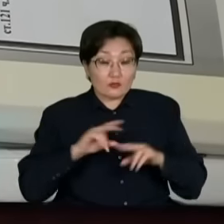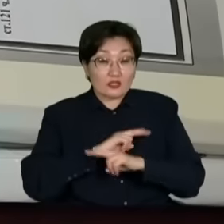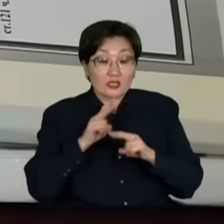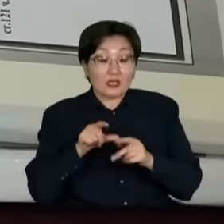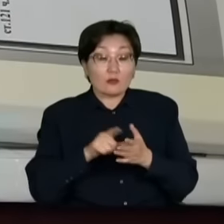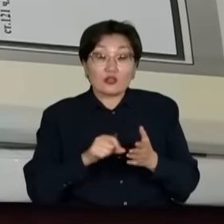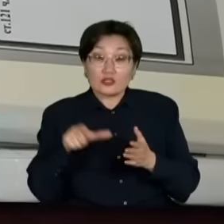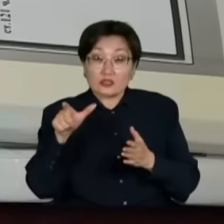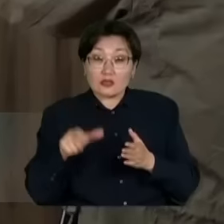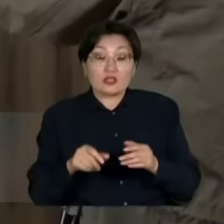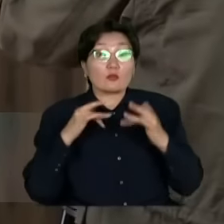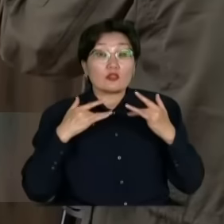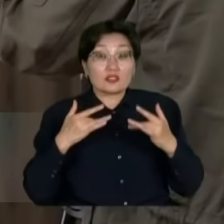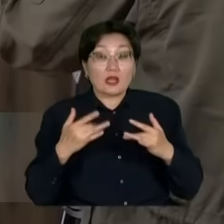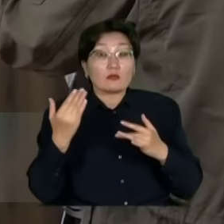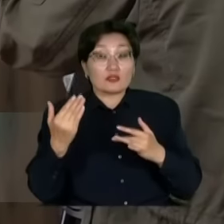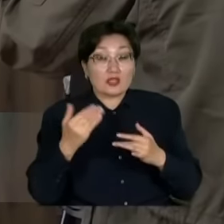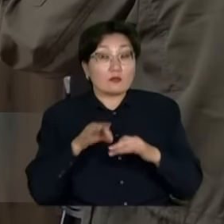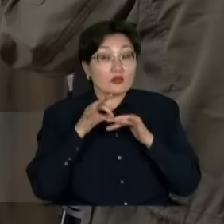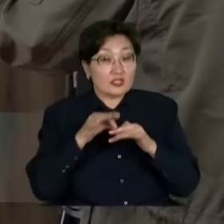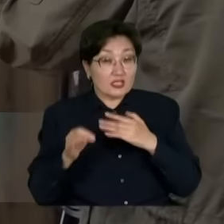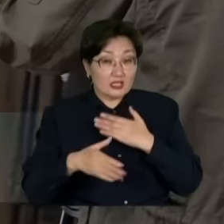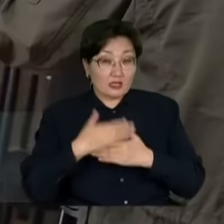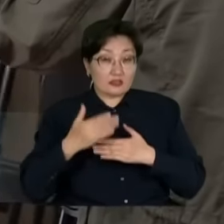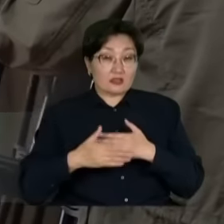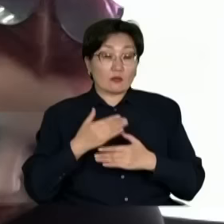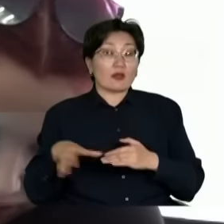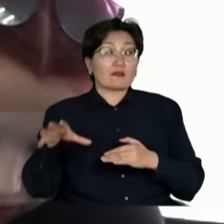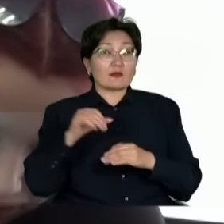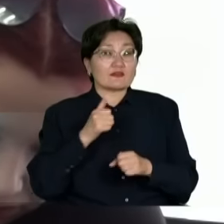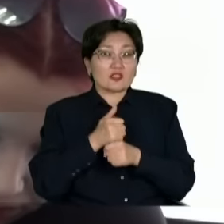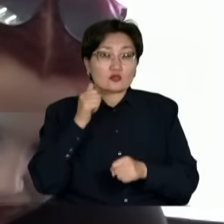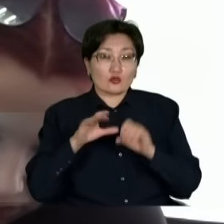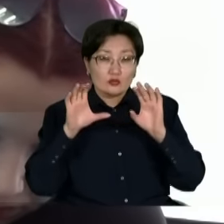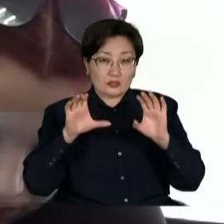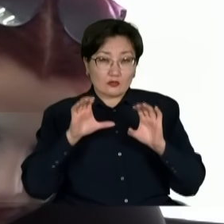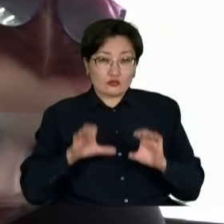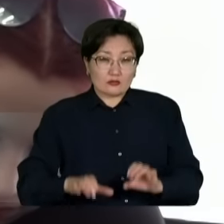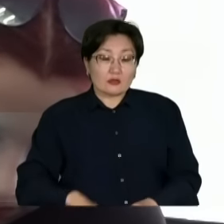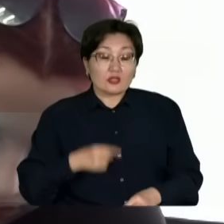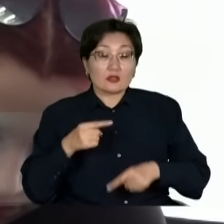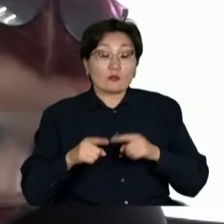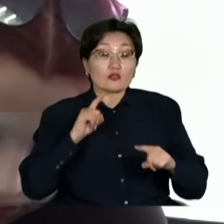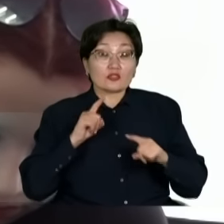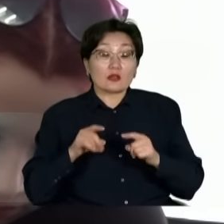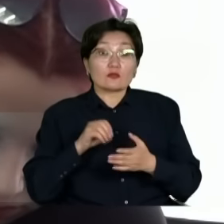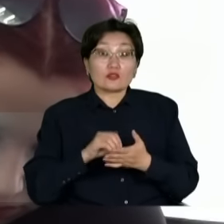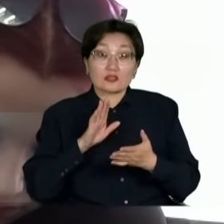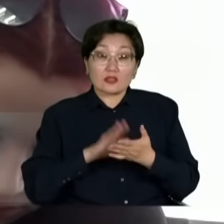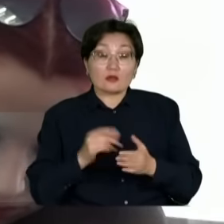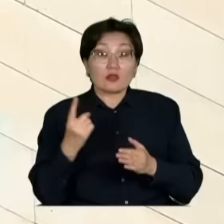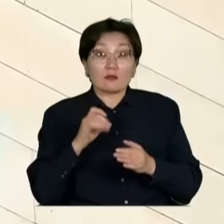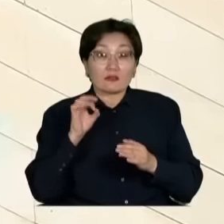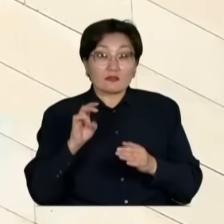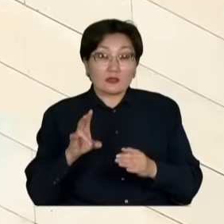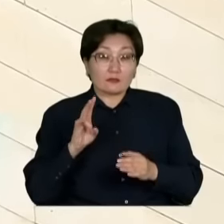пенсионерки и требуют чтобы она понесла наказание по всей строгости закона следующая заседание назначено на 1